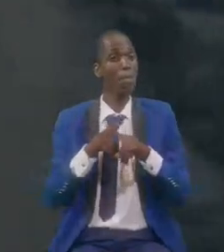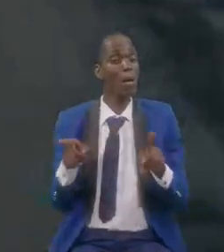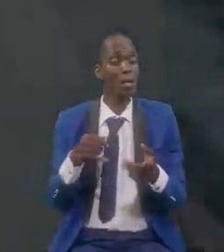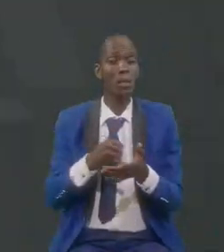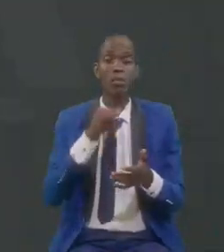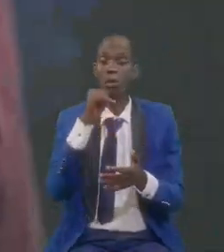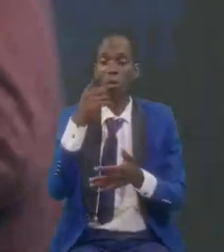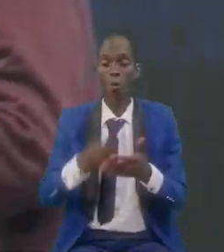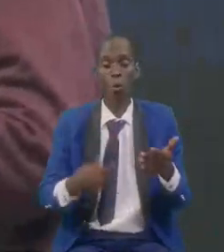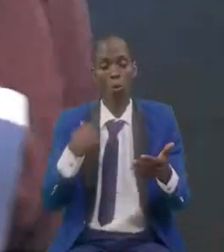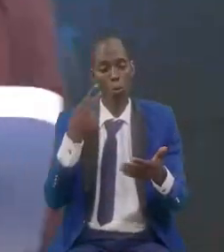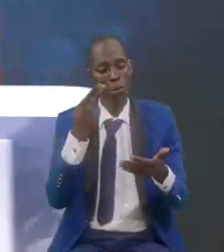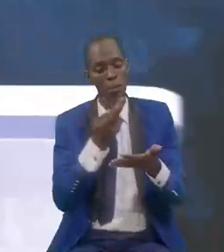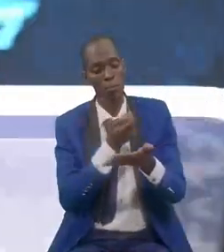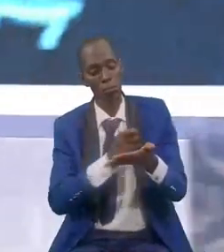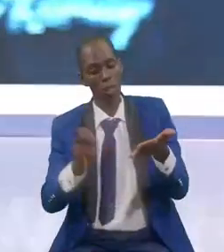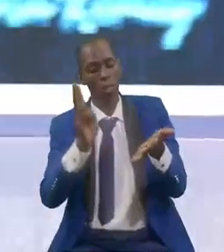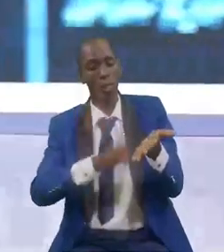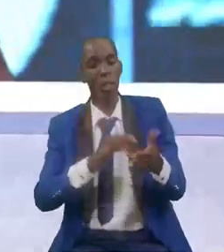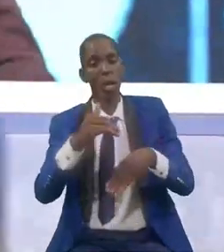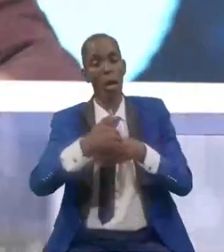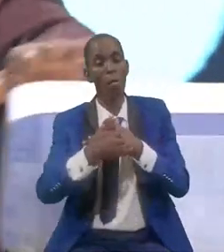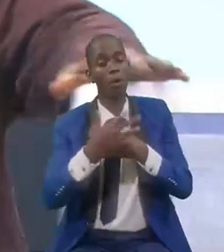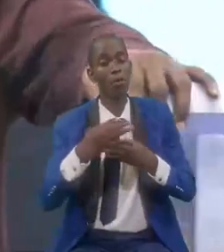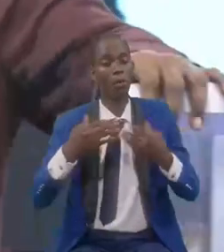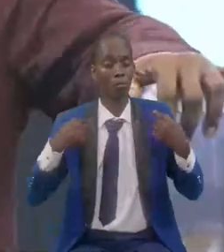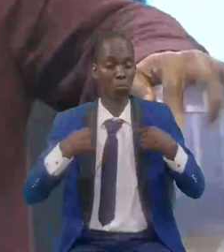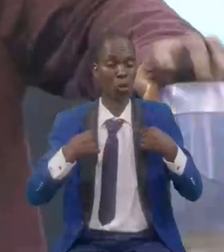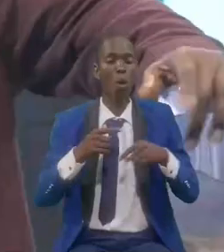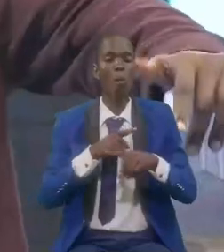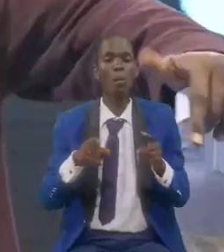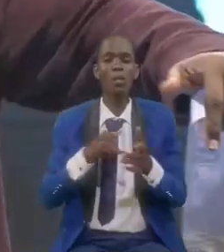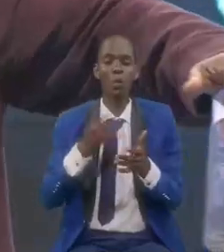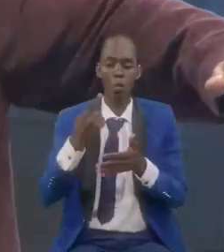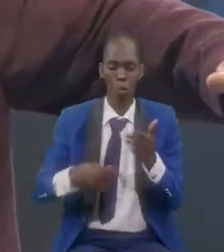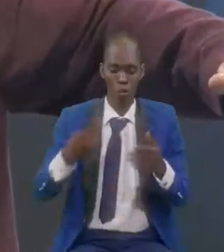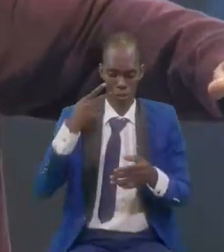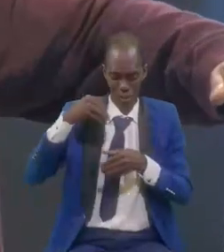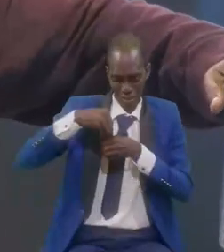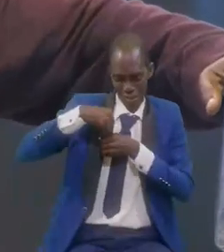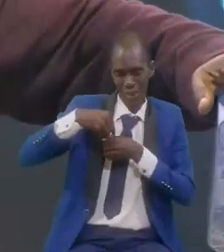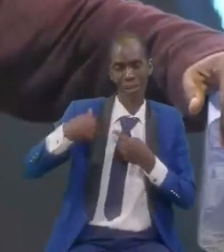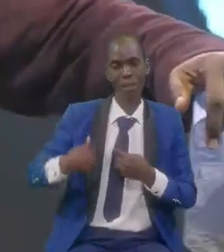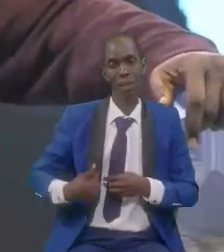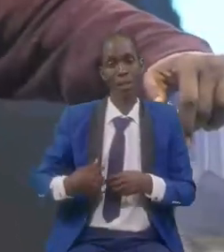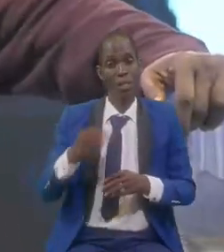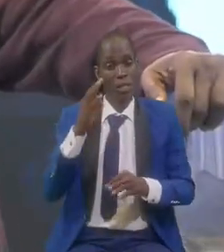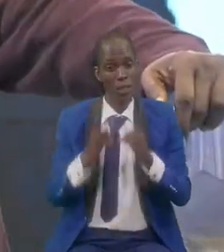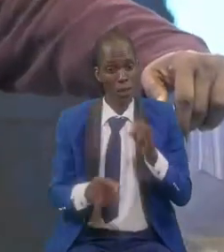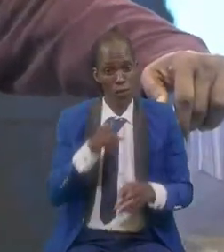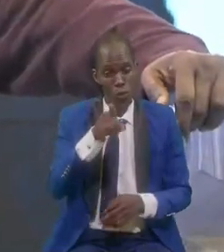ce n'est pas ce que nous lisons derrière, c'est ce que nous voyons dans l'intérieur de son cœur. Si tu savais que Christ